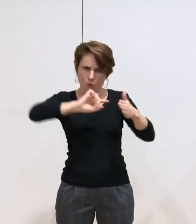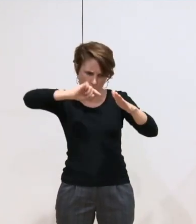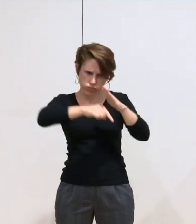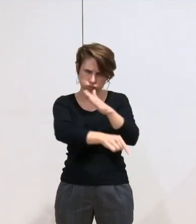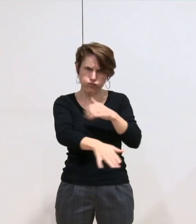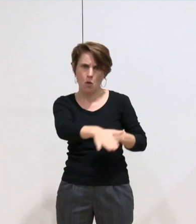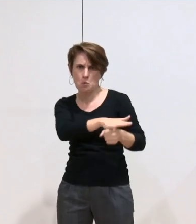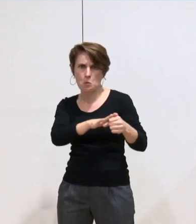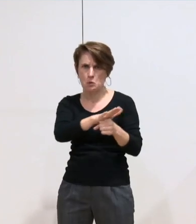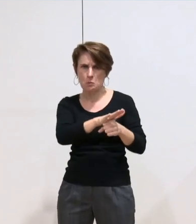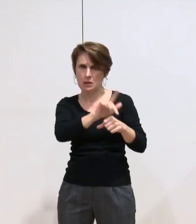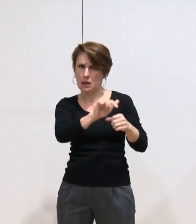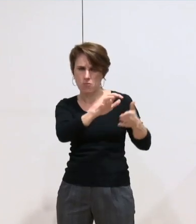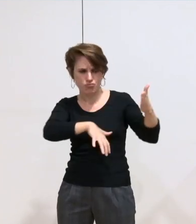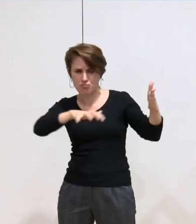exhaustif.